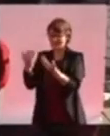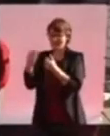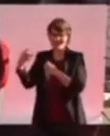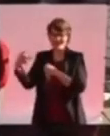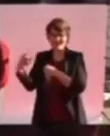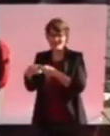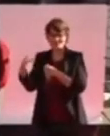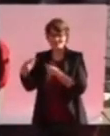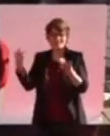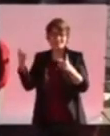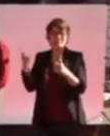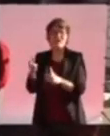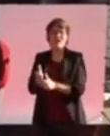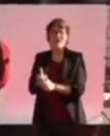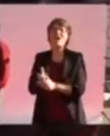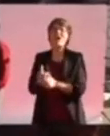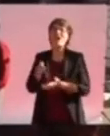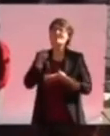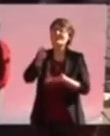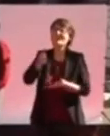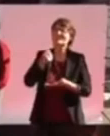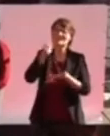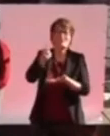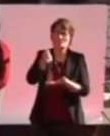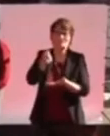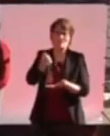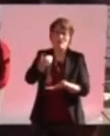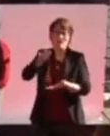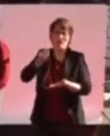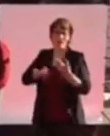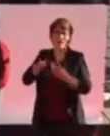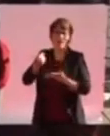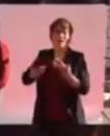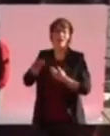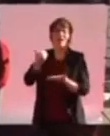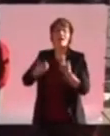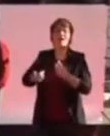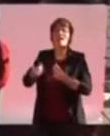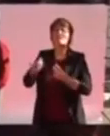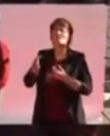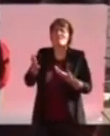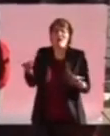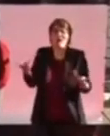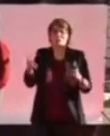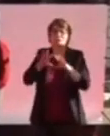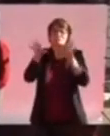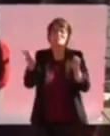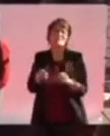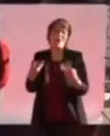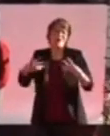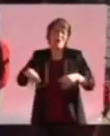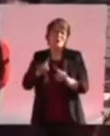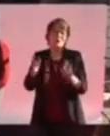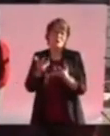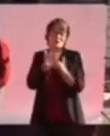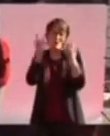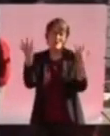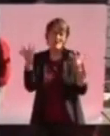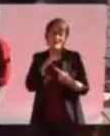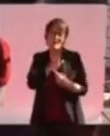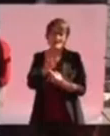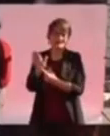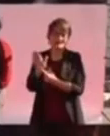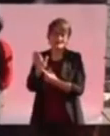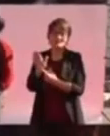disinvestimenti progressivi sull'edilizia sanitaria e sulle tecnologie ciò significa che se da un lato